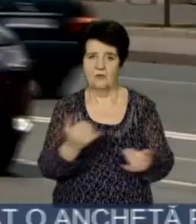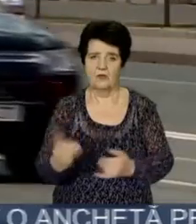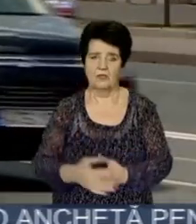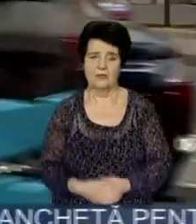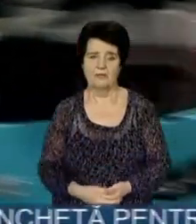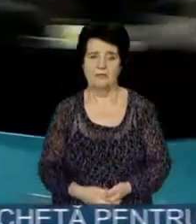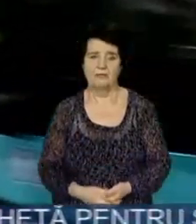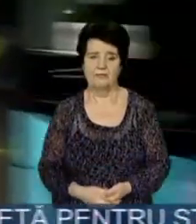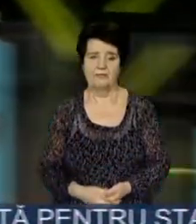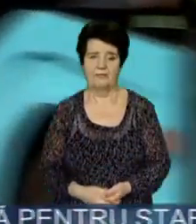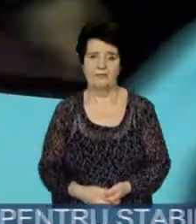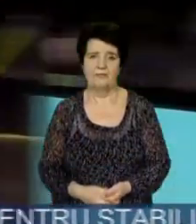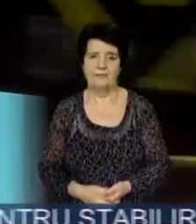părinților